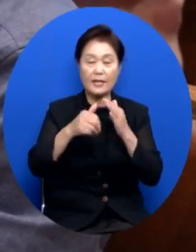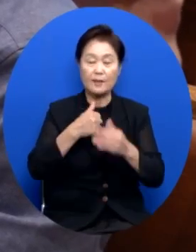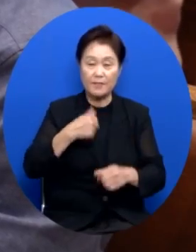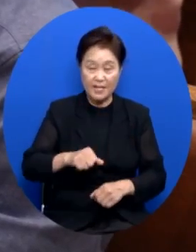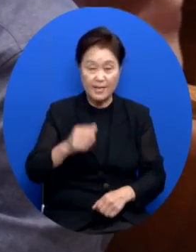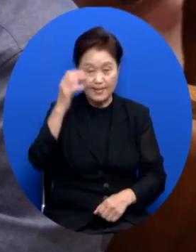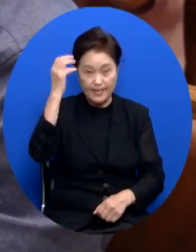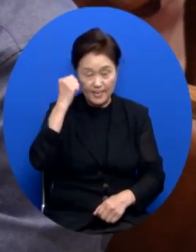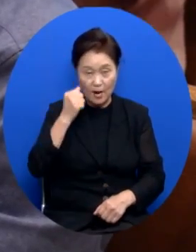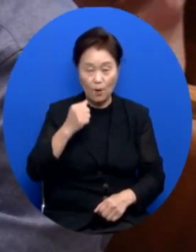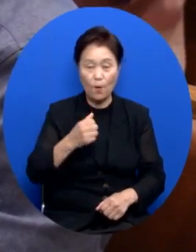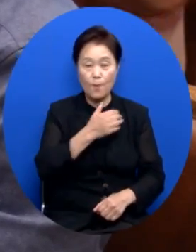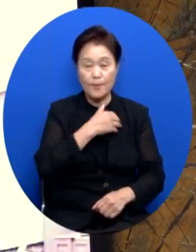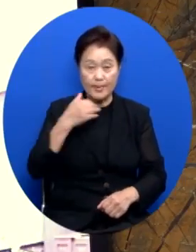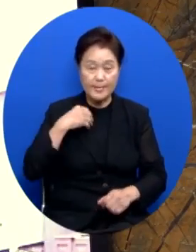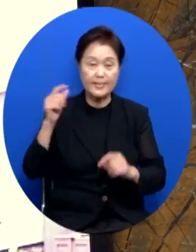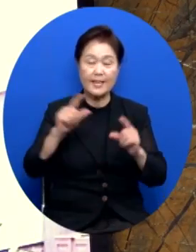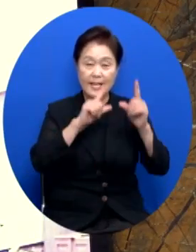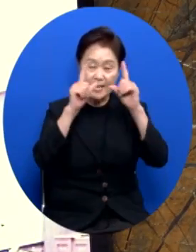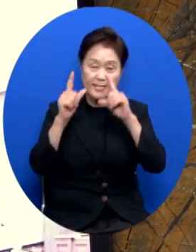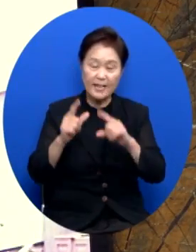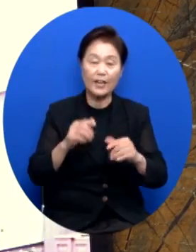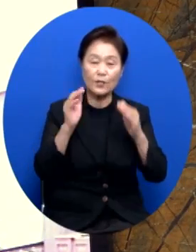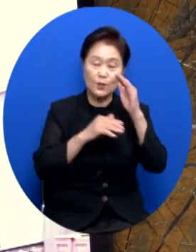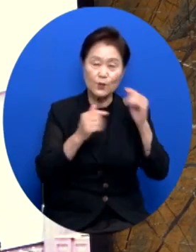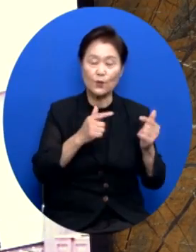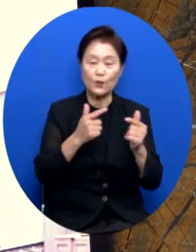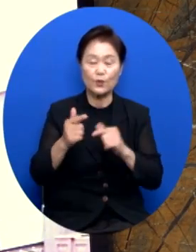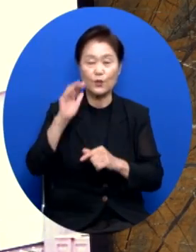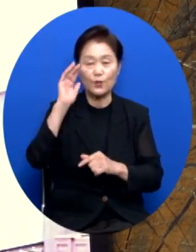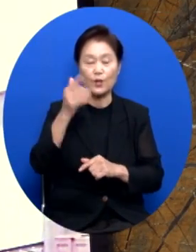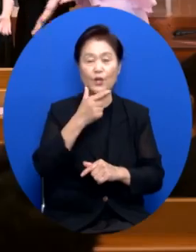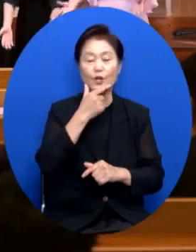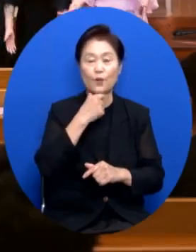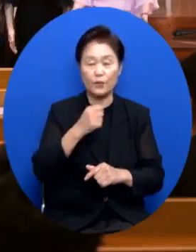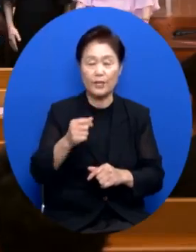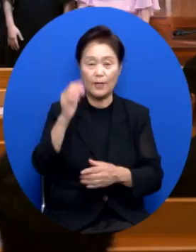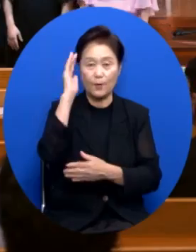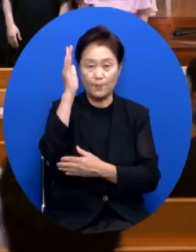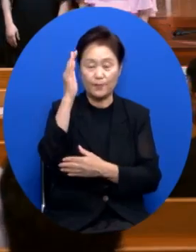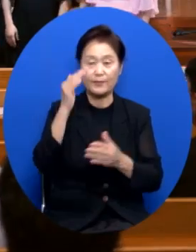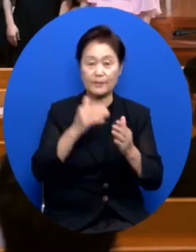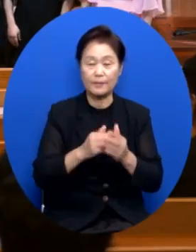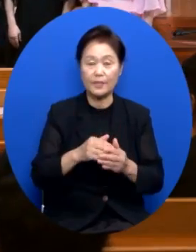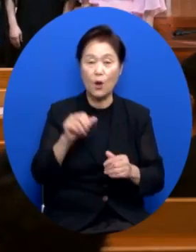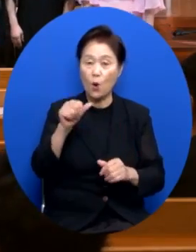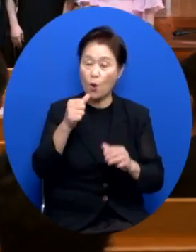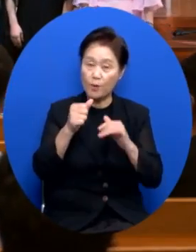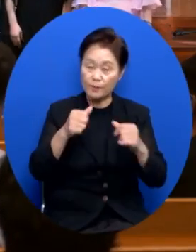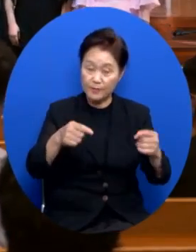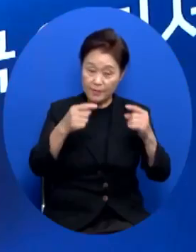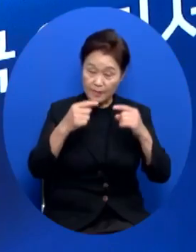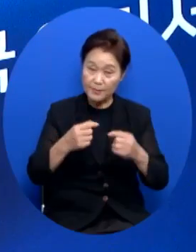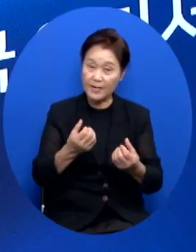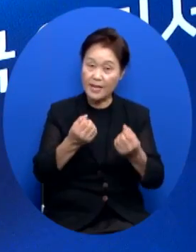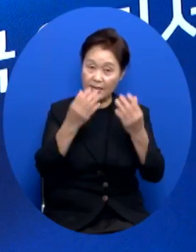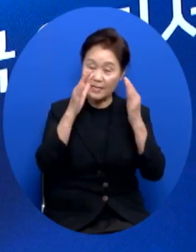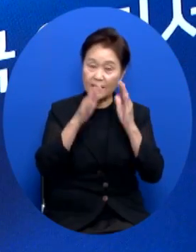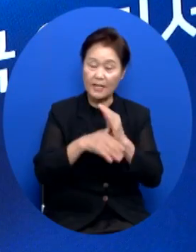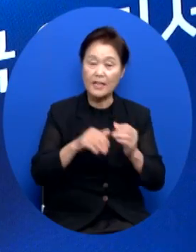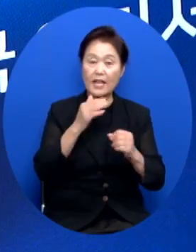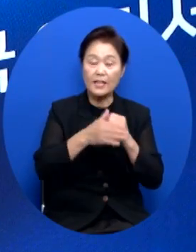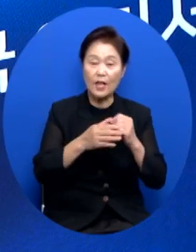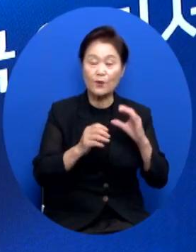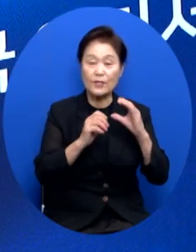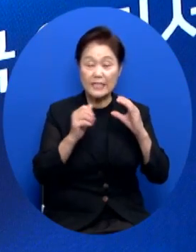당당하게 살아가는 다음 세대와 모든 성도들이 되길 바란다고 축복했습니다. 500여 명이 참석한 이날 행사에는 대구